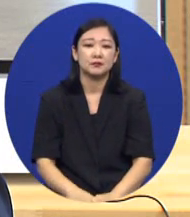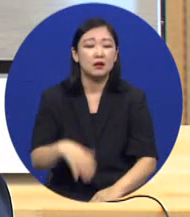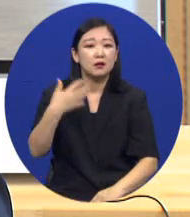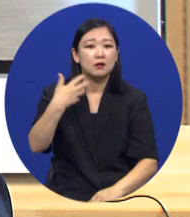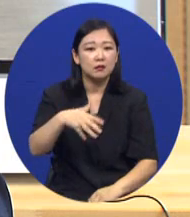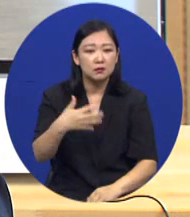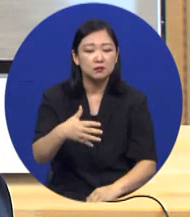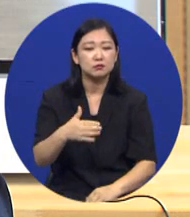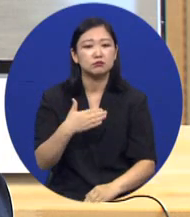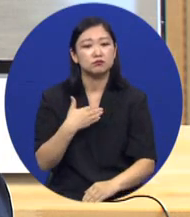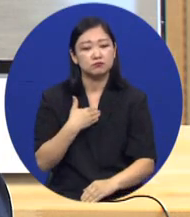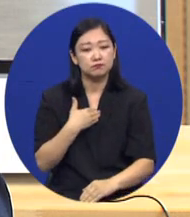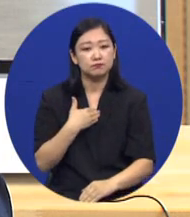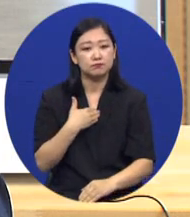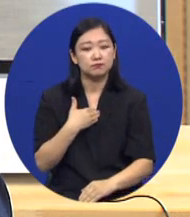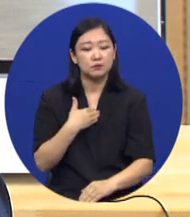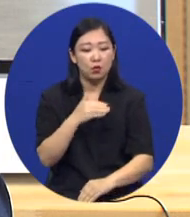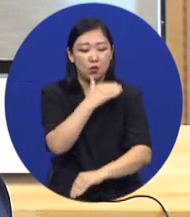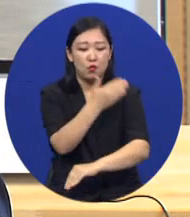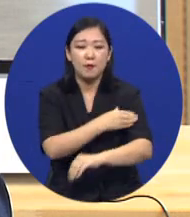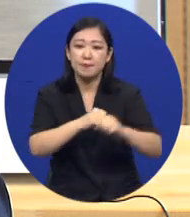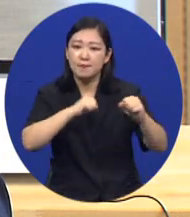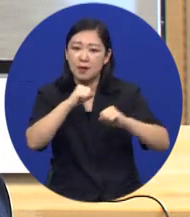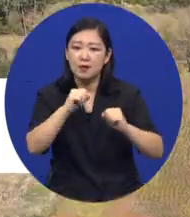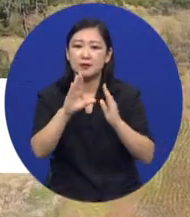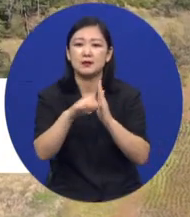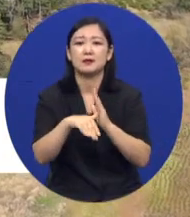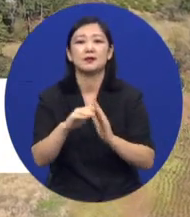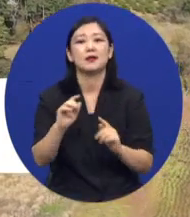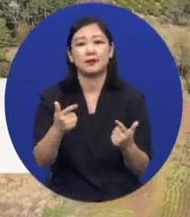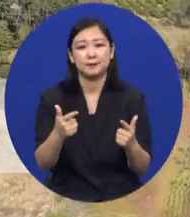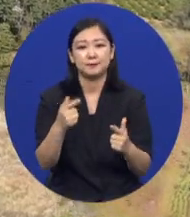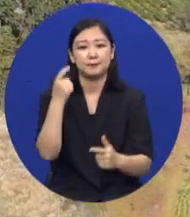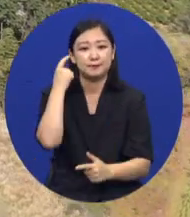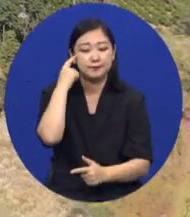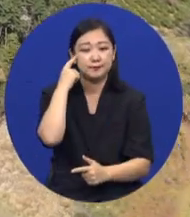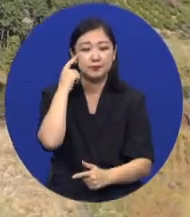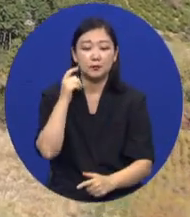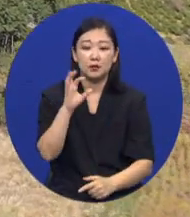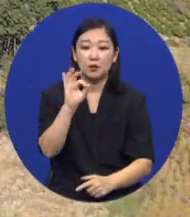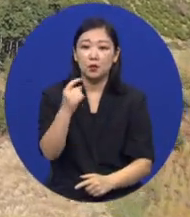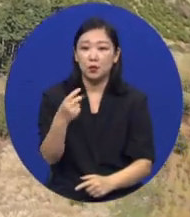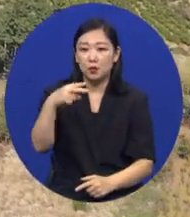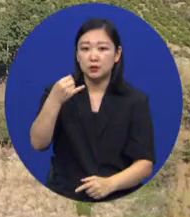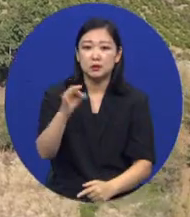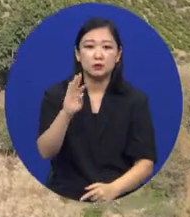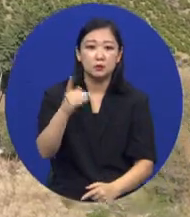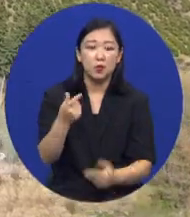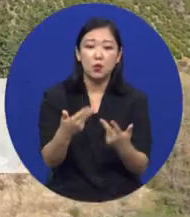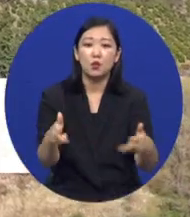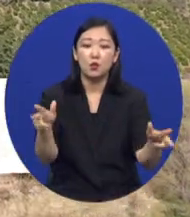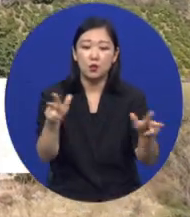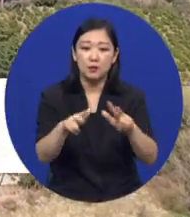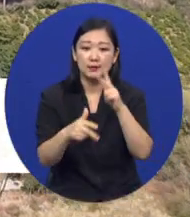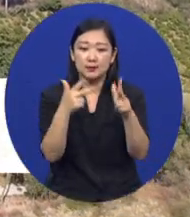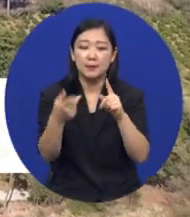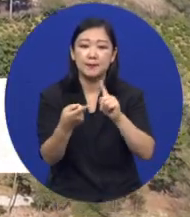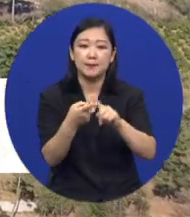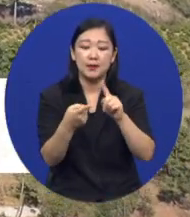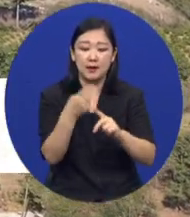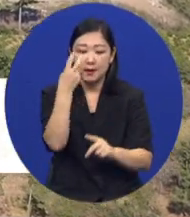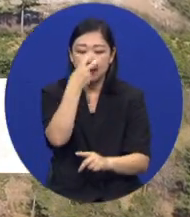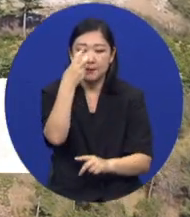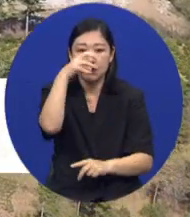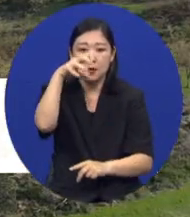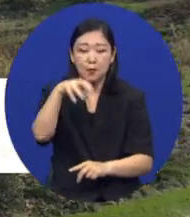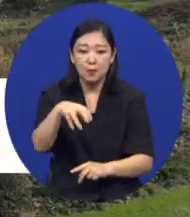아직은 제가 그 권한을 행사할 시기는 아니라고 생각합니다. 오등봉 공원 민간 특례 사업에 대해 감사원에